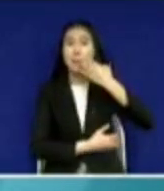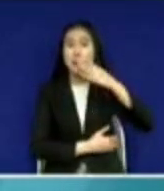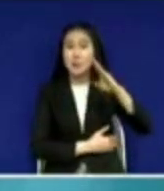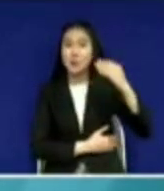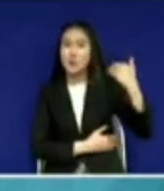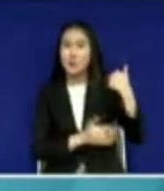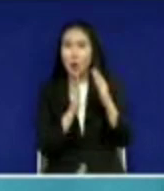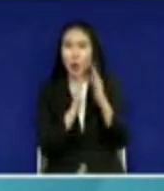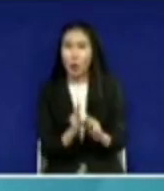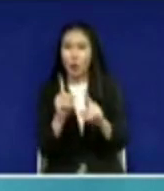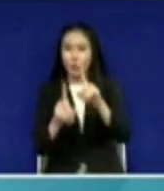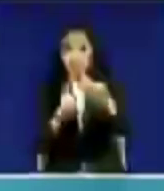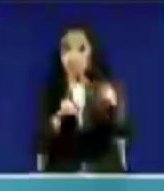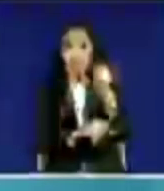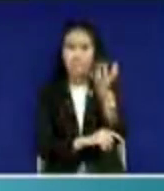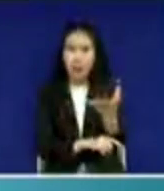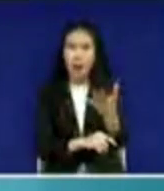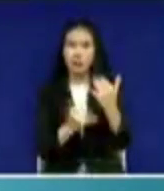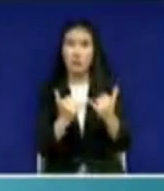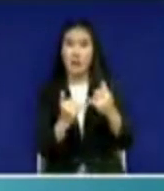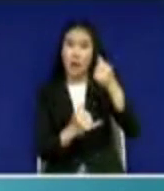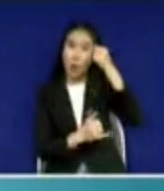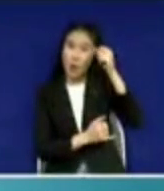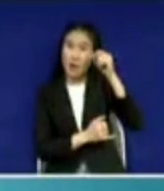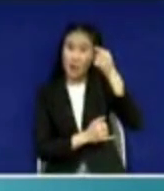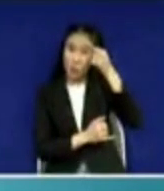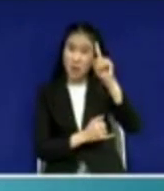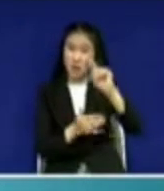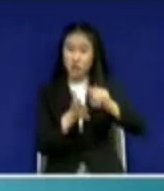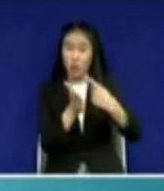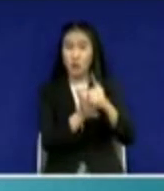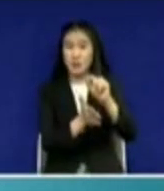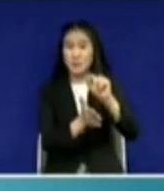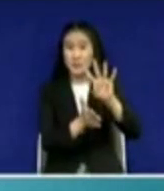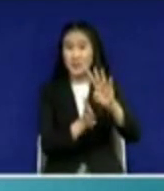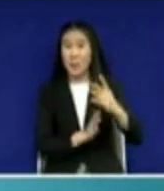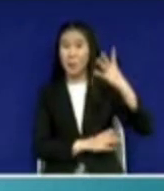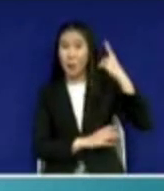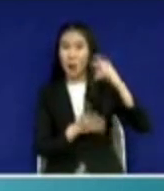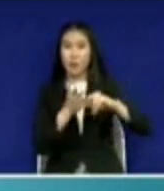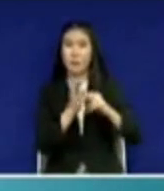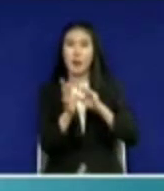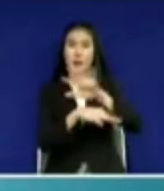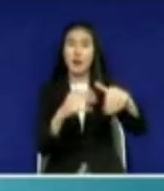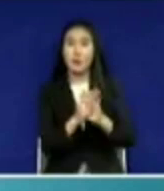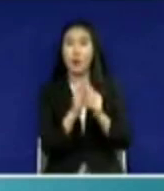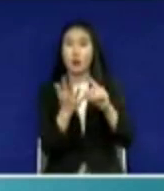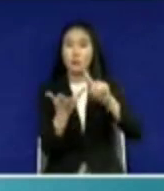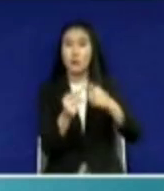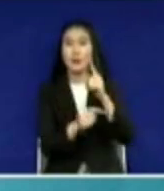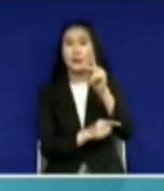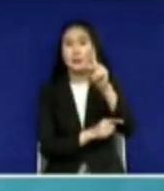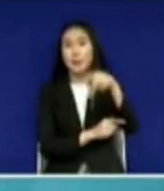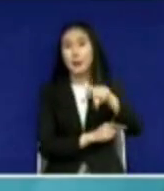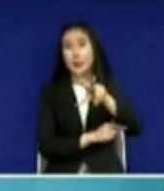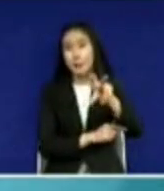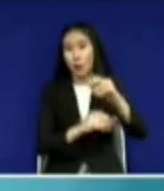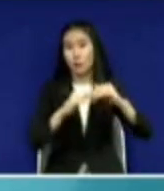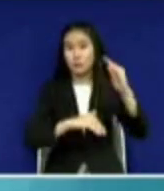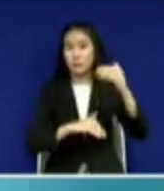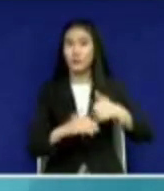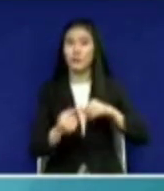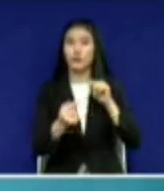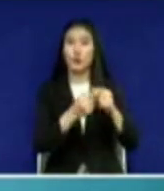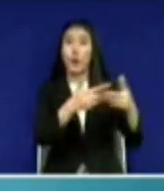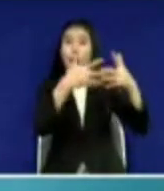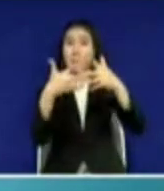ผู้เสียชีวิตมากที่สุดในช่วง24ชั่วโมงที่ผ่านมาก็คือถึง 1,300 คนค่ะตามมาด้วยสหรัฐอเมริกาเป็